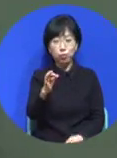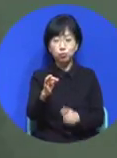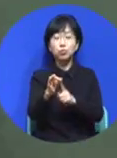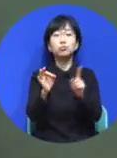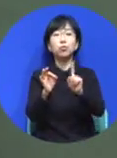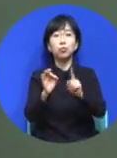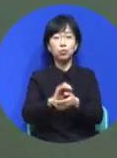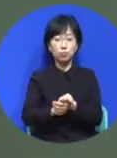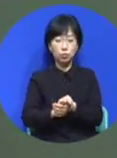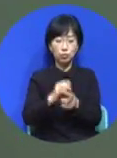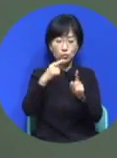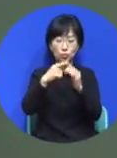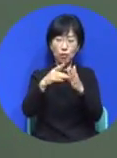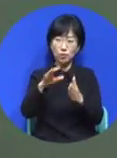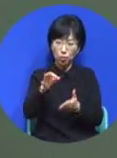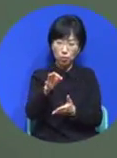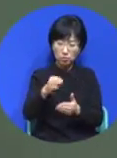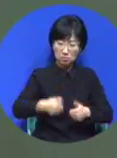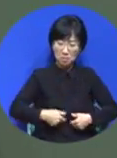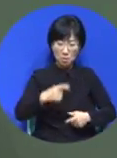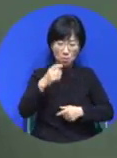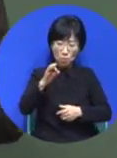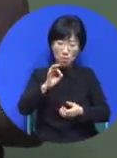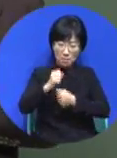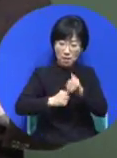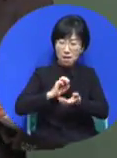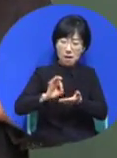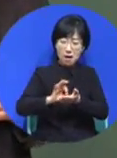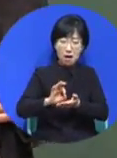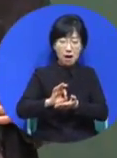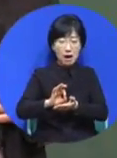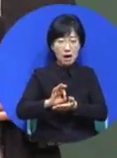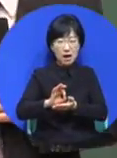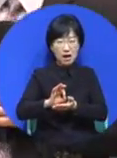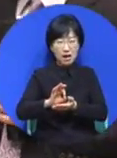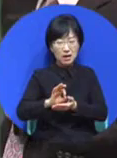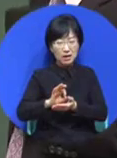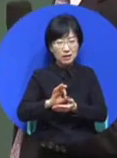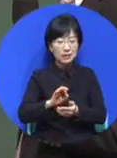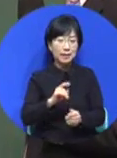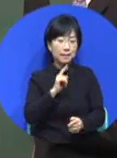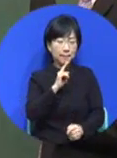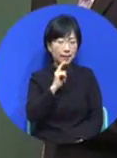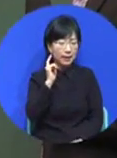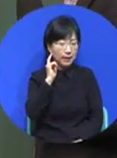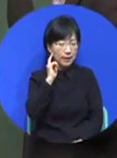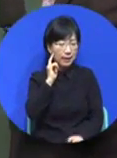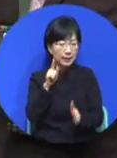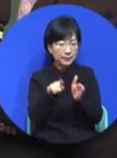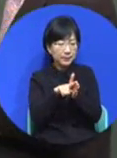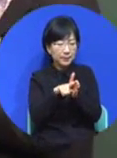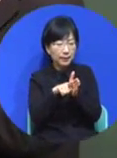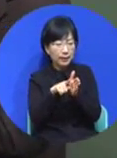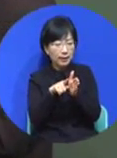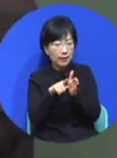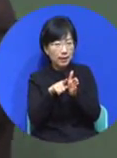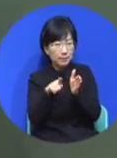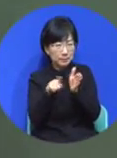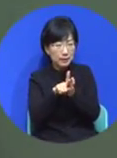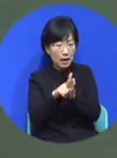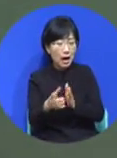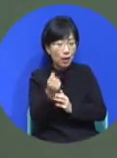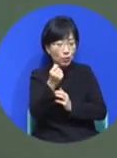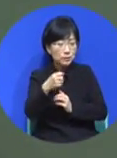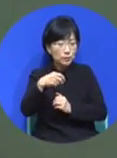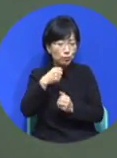말이 된다니까 이 불신앙이 볼 때는요. People with disbelief will even criticize, saying, "How could you give offering like that to the church?" It does; those words make sense.